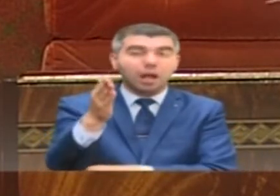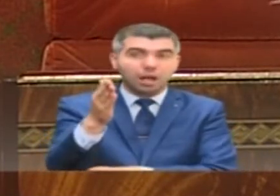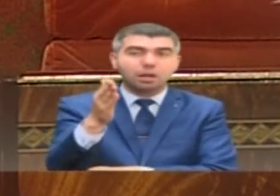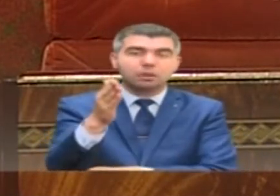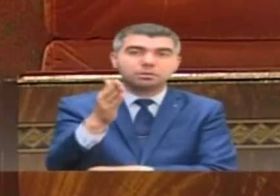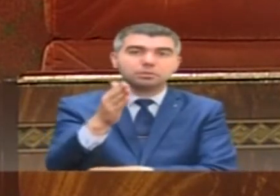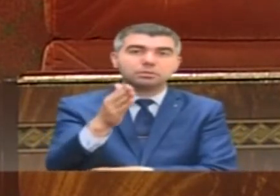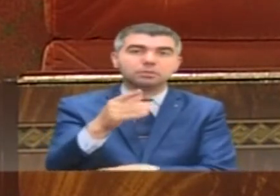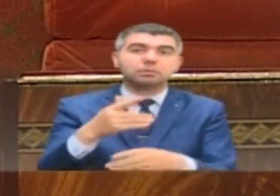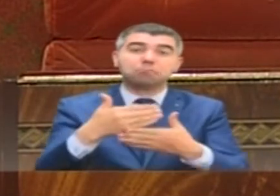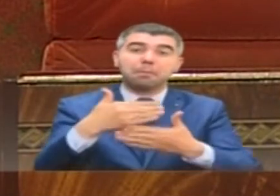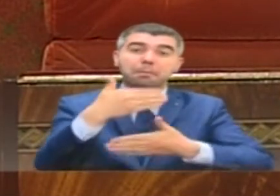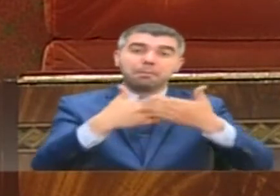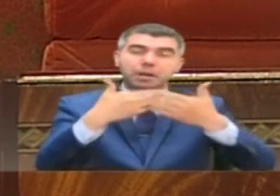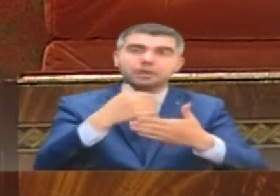تساهم.